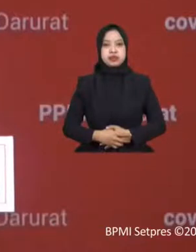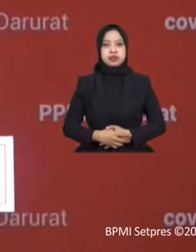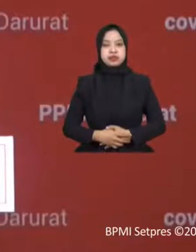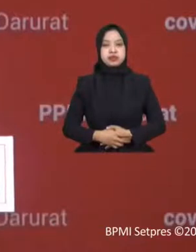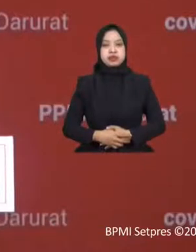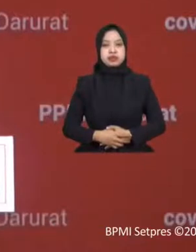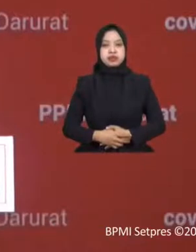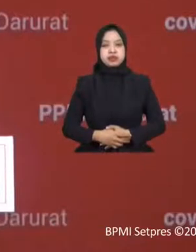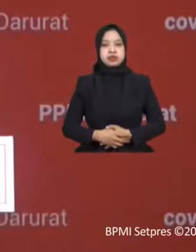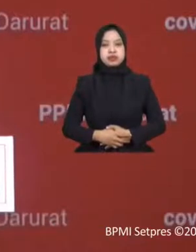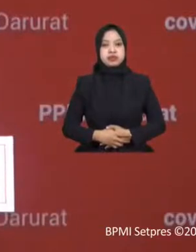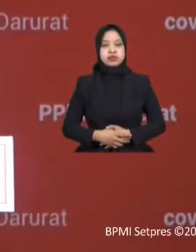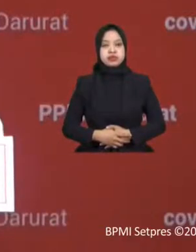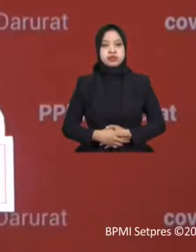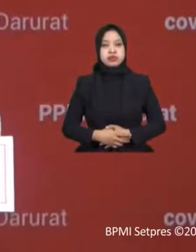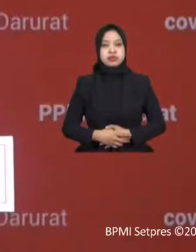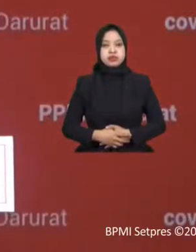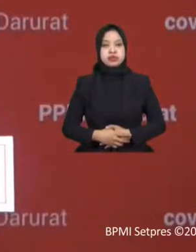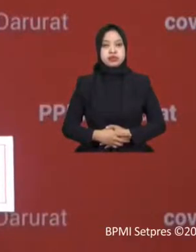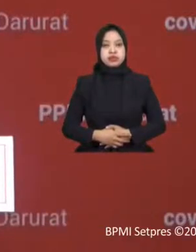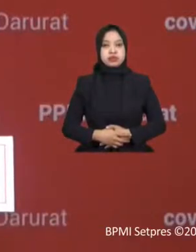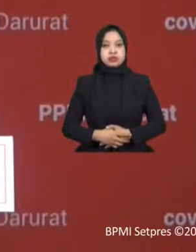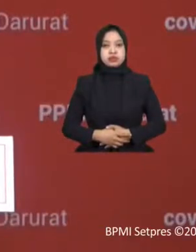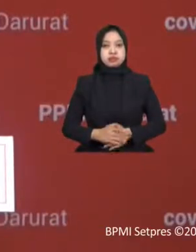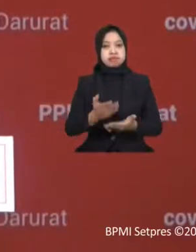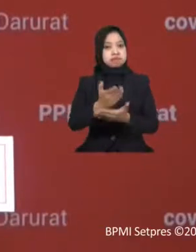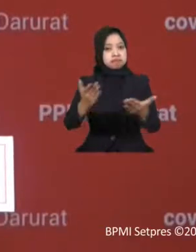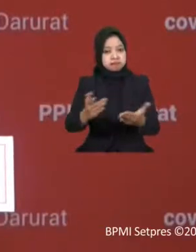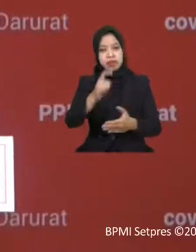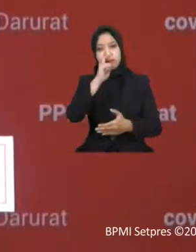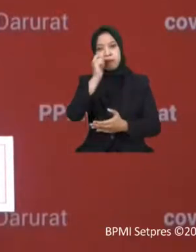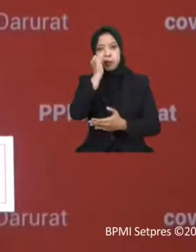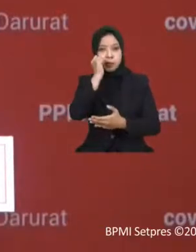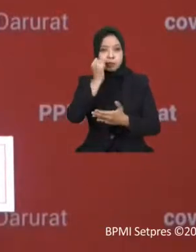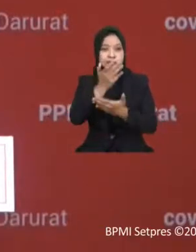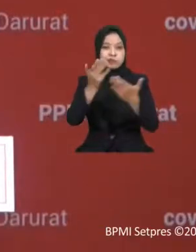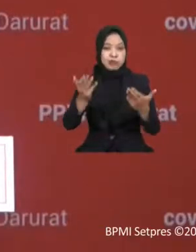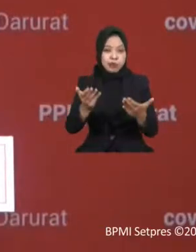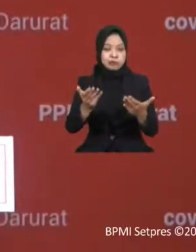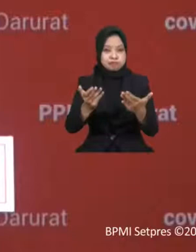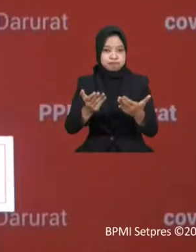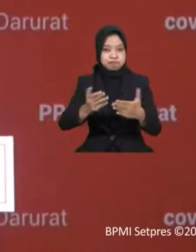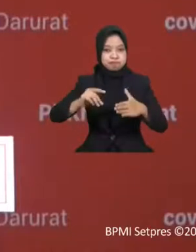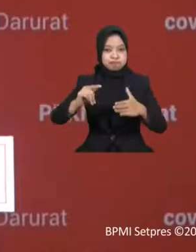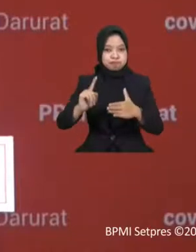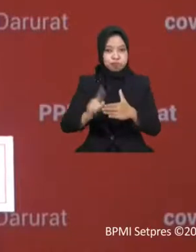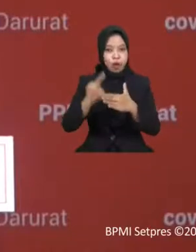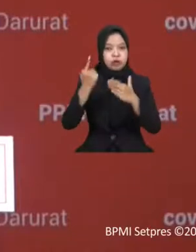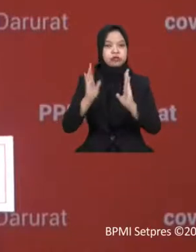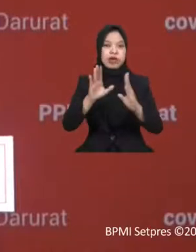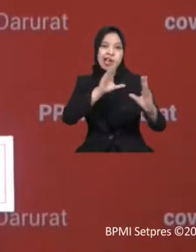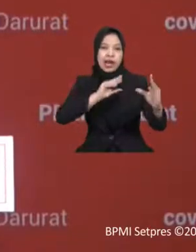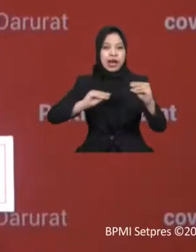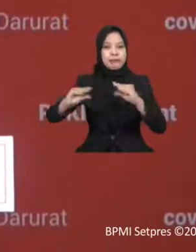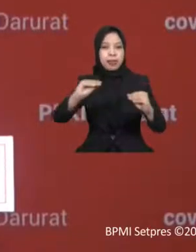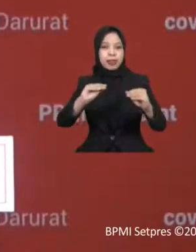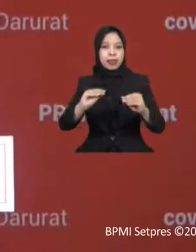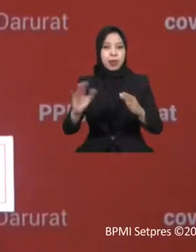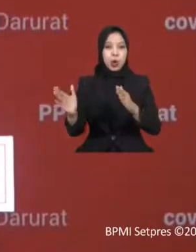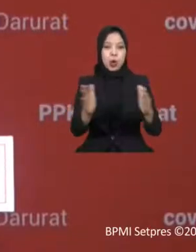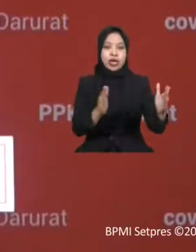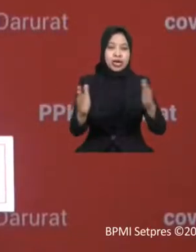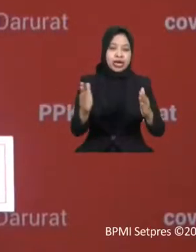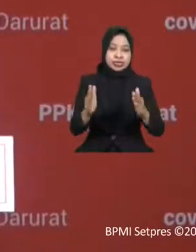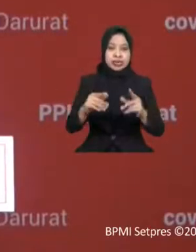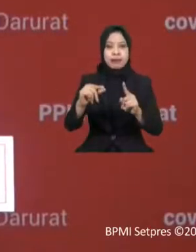ppkm darurat Bapak Ibu sebangsa setanah air hari ini telah digelar rapat koordinasi